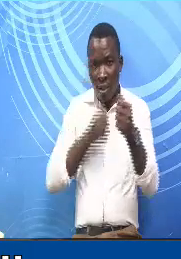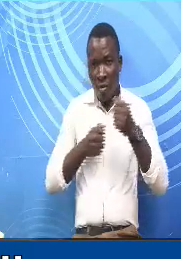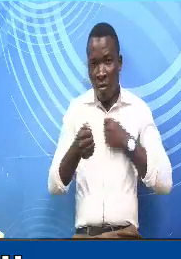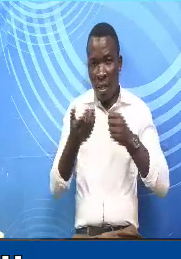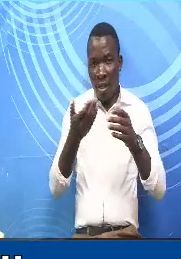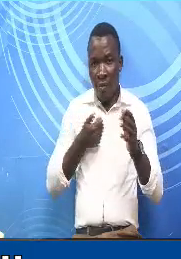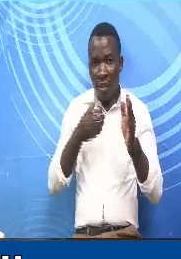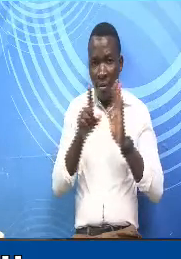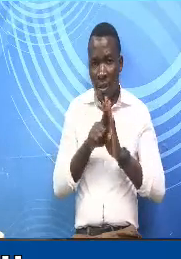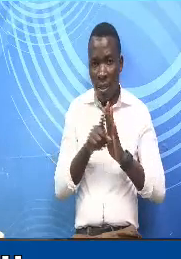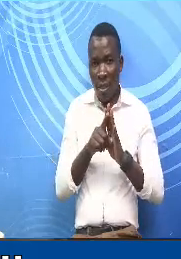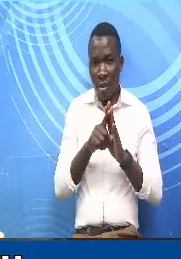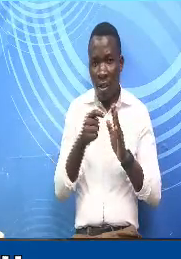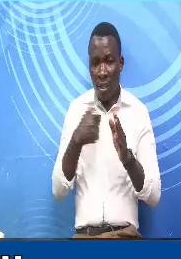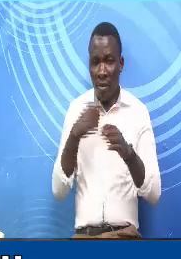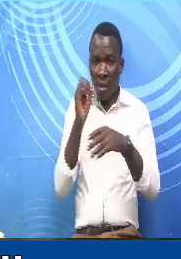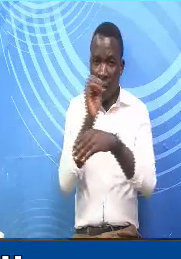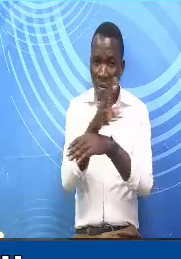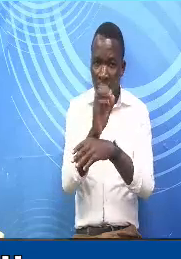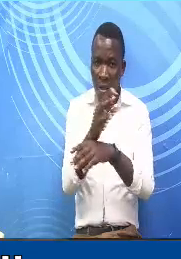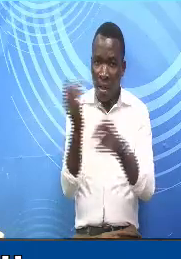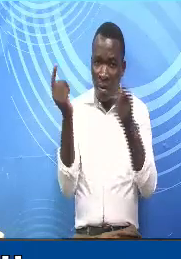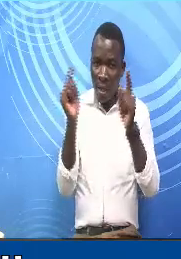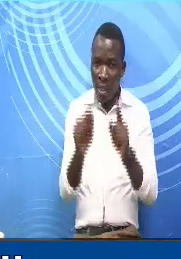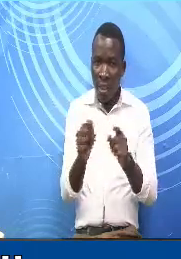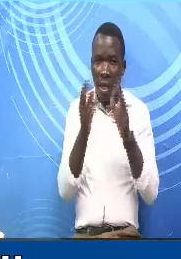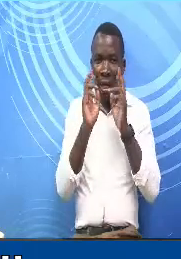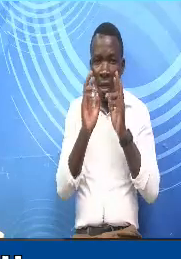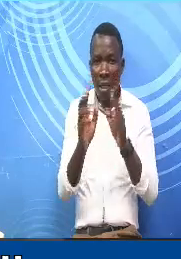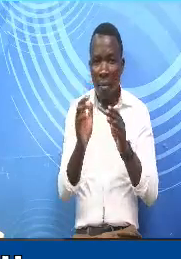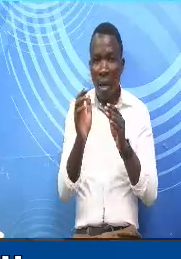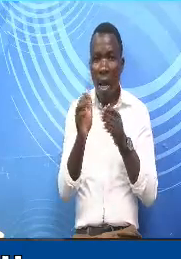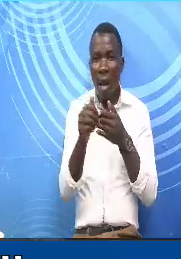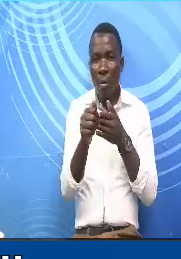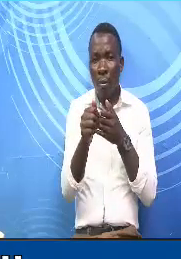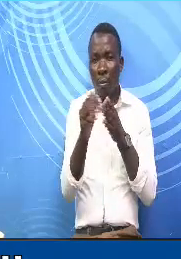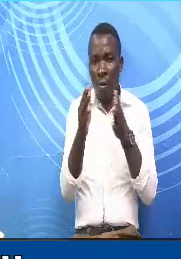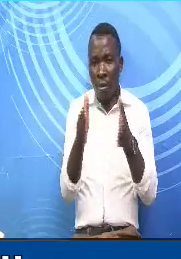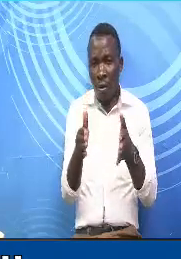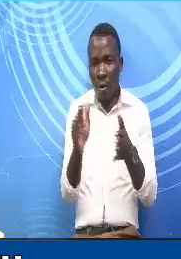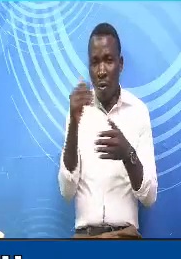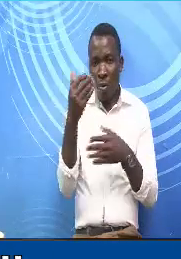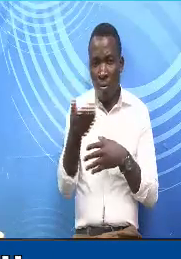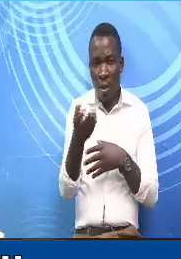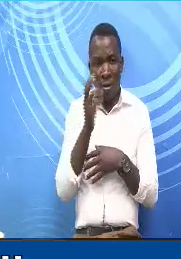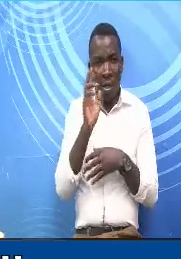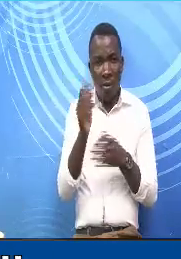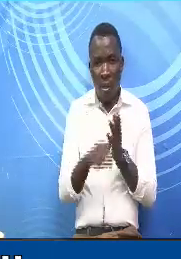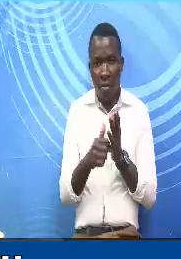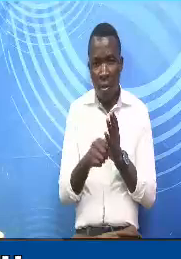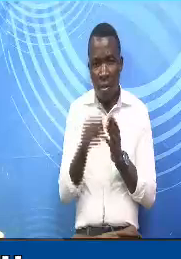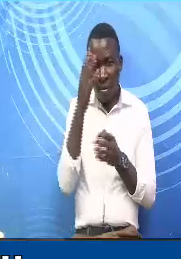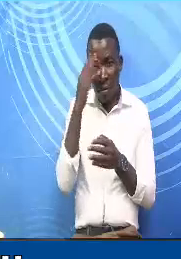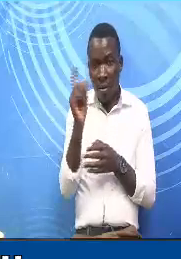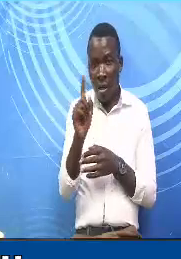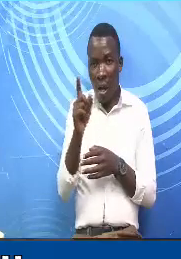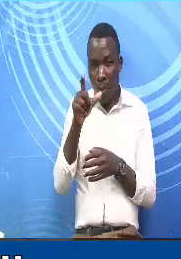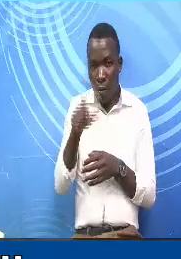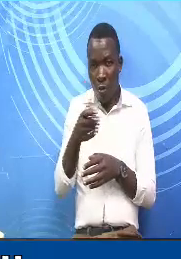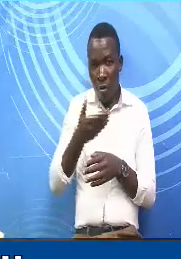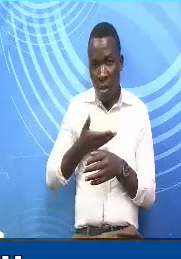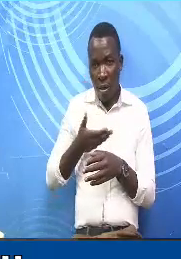naje inama ko we yazaza akareba ubuyobozi hanyuma tukamenya ikibazo afite kuko nta n'uwemerewe gufata irangamuntu y'umuntu ngo